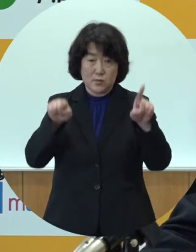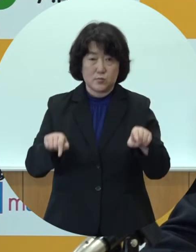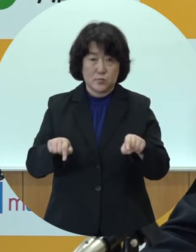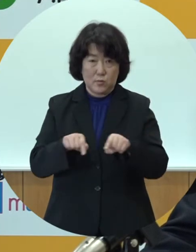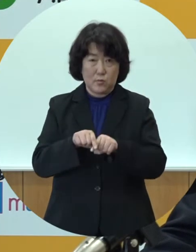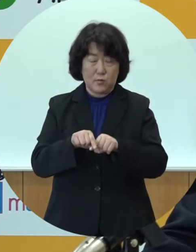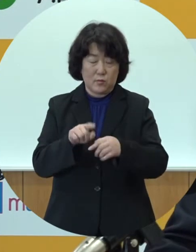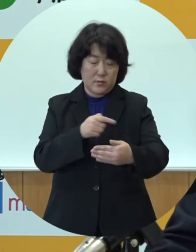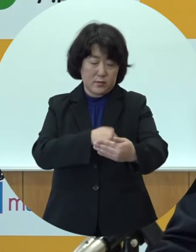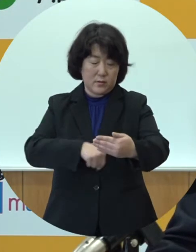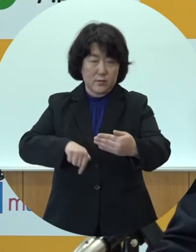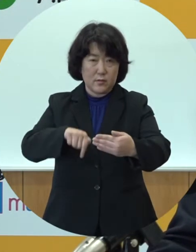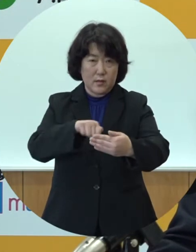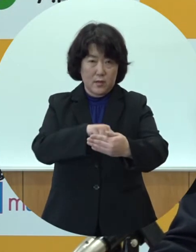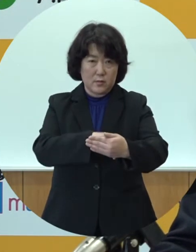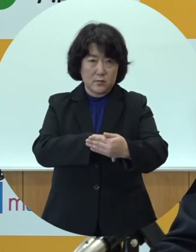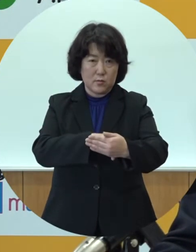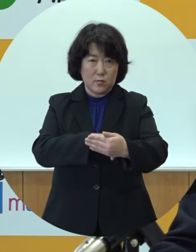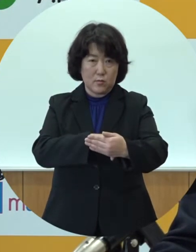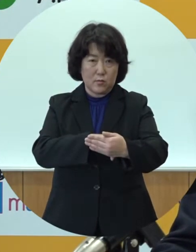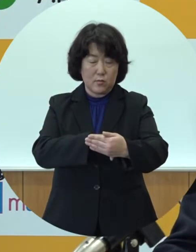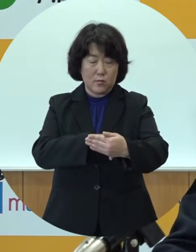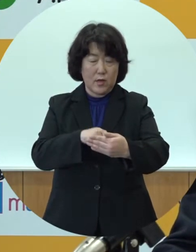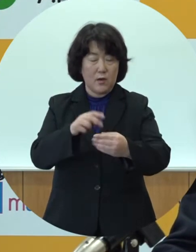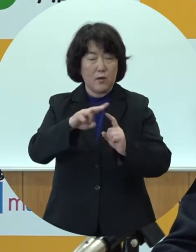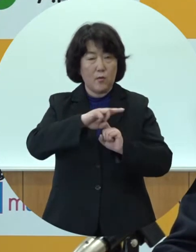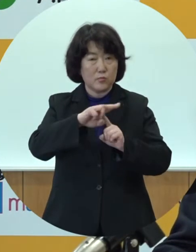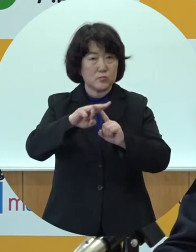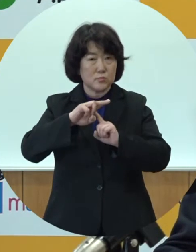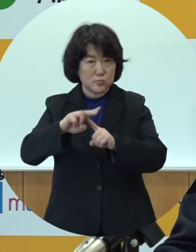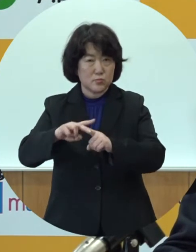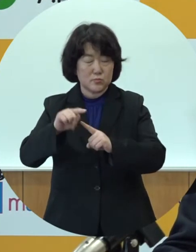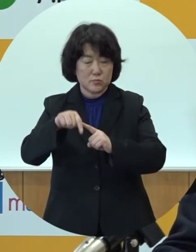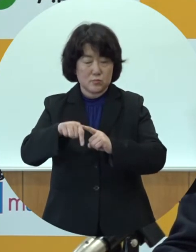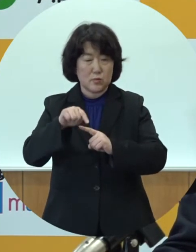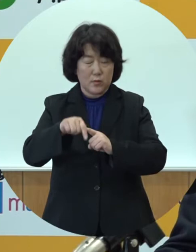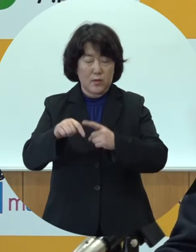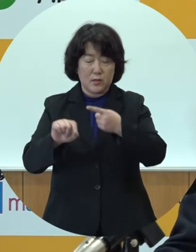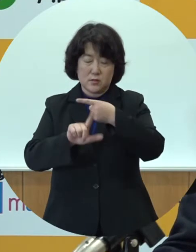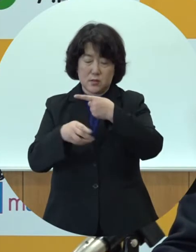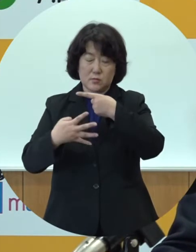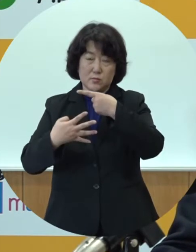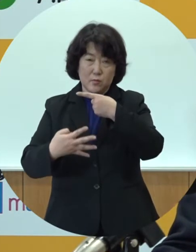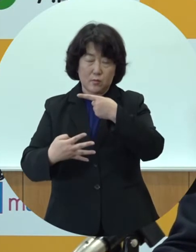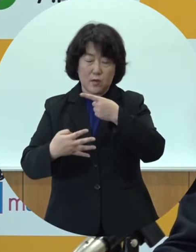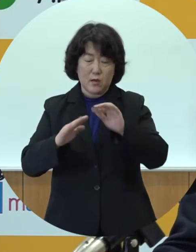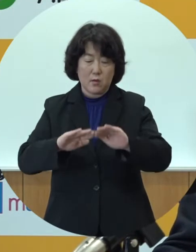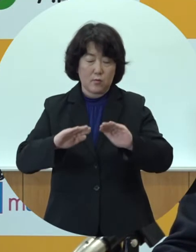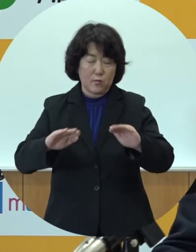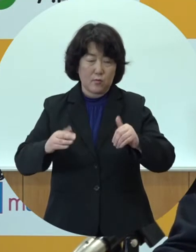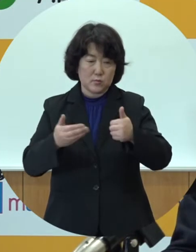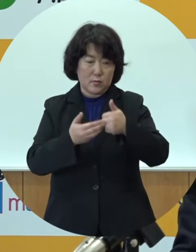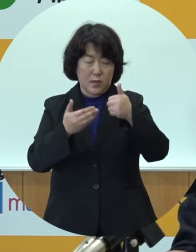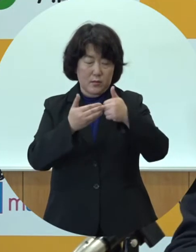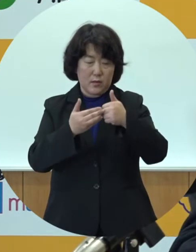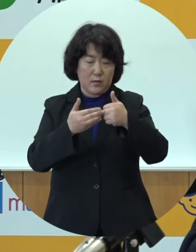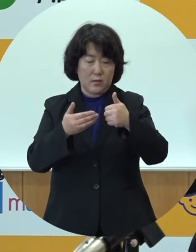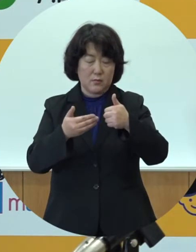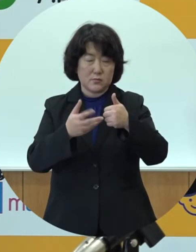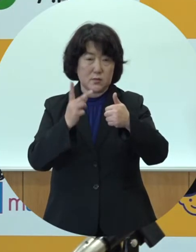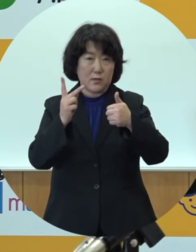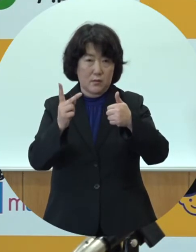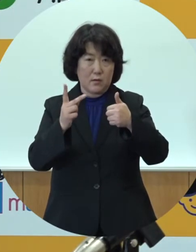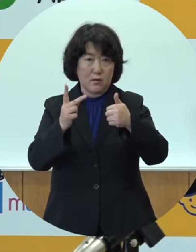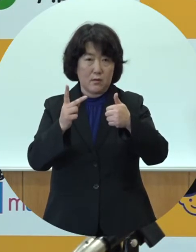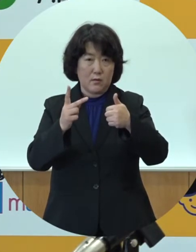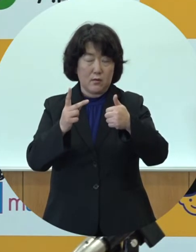請内容に同封するほか、1月4日からは子育て支援課のホームページからのダウンロード